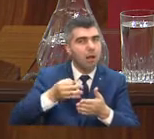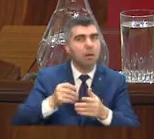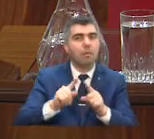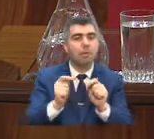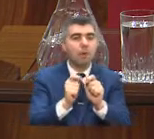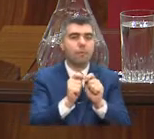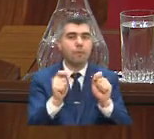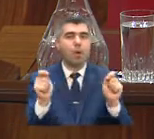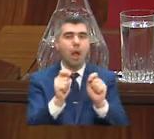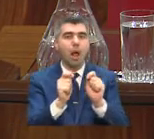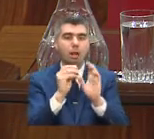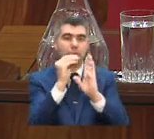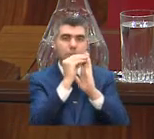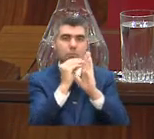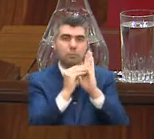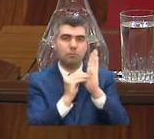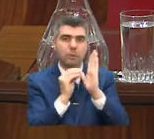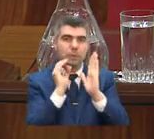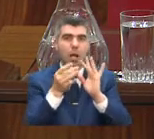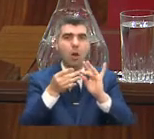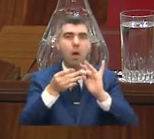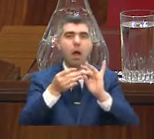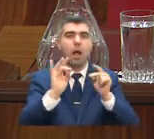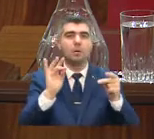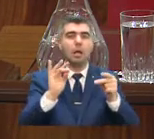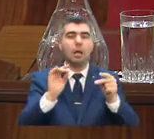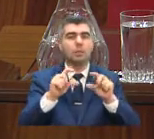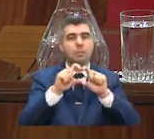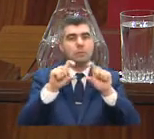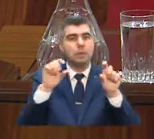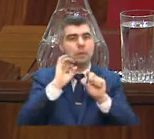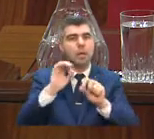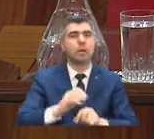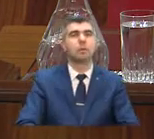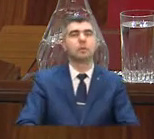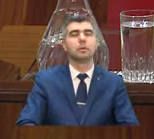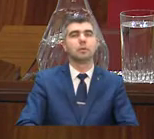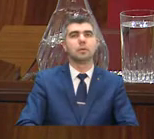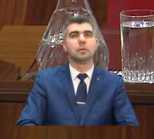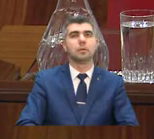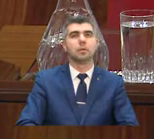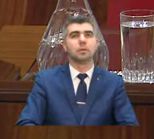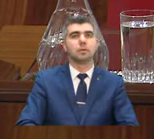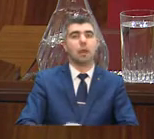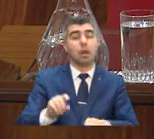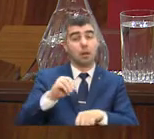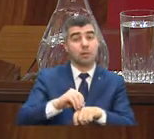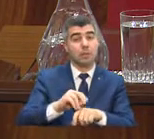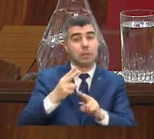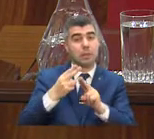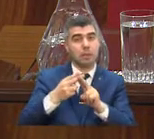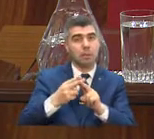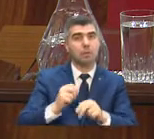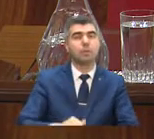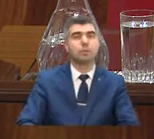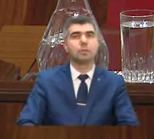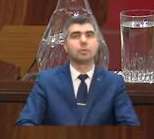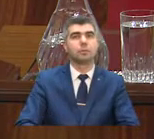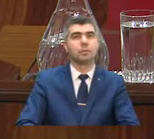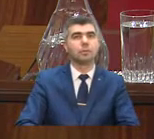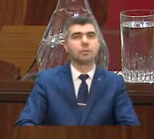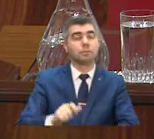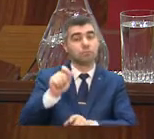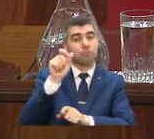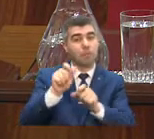الرسمية للبرلمان والنشرة الداخلية للمجلس وموقعه الإلكتروني. ويتعلق الأمر بالسادة